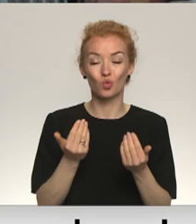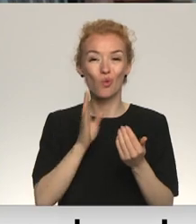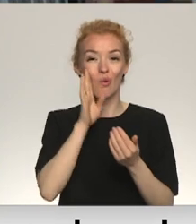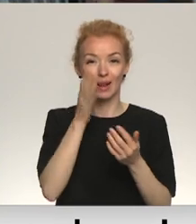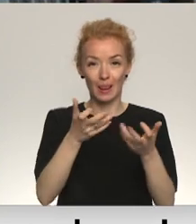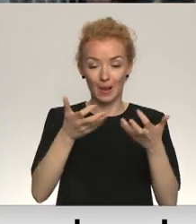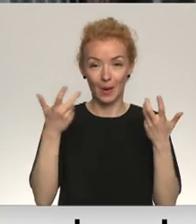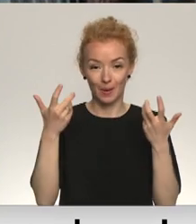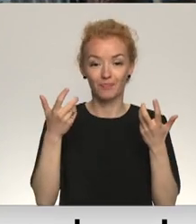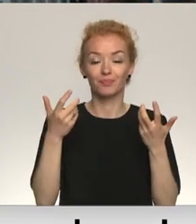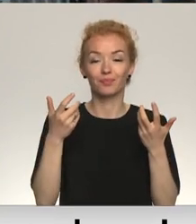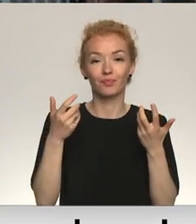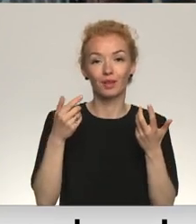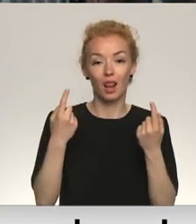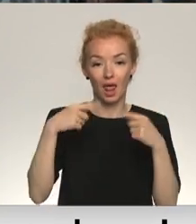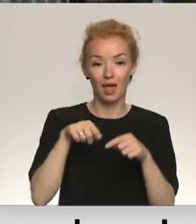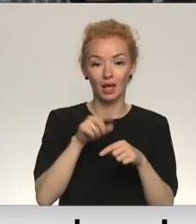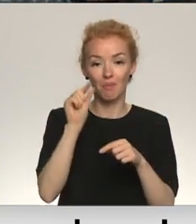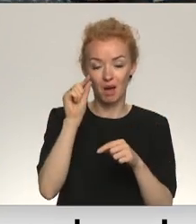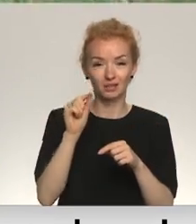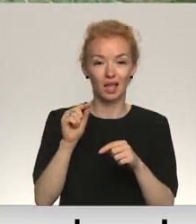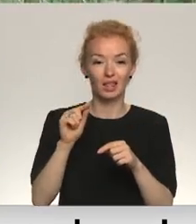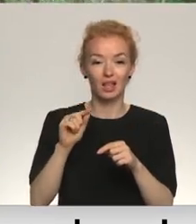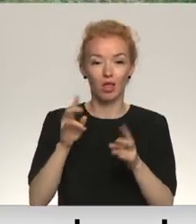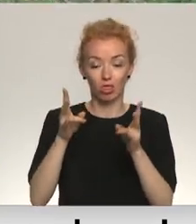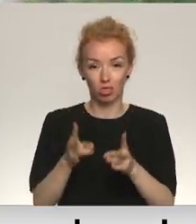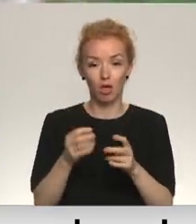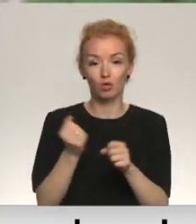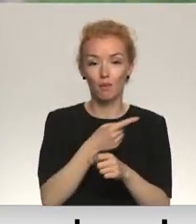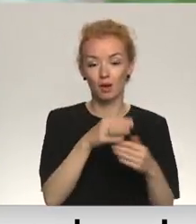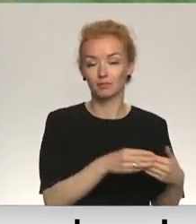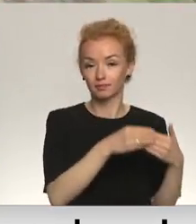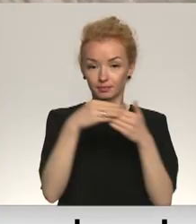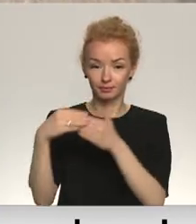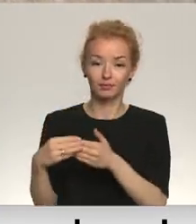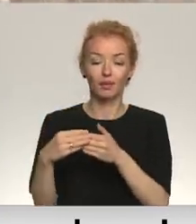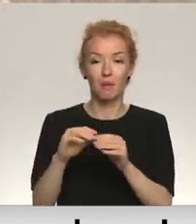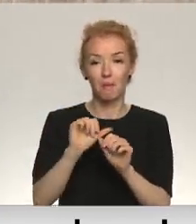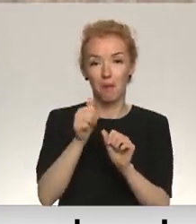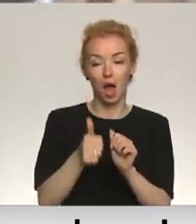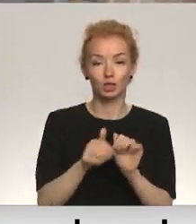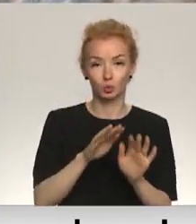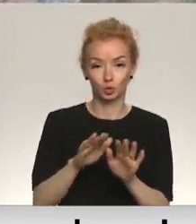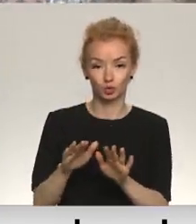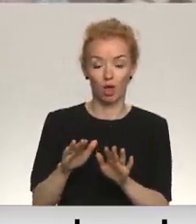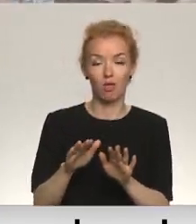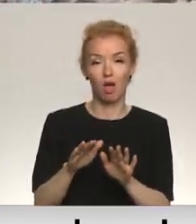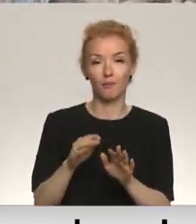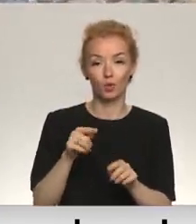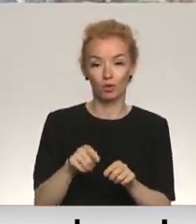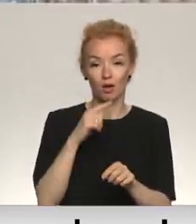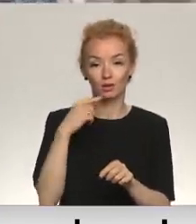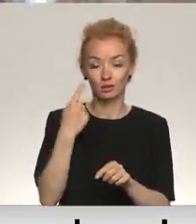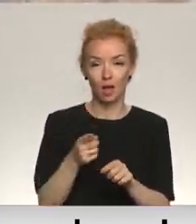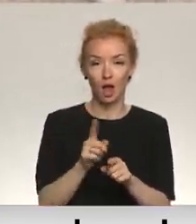piemiņas akmeņa, lai arī demontāžas laikā nedaudz cietusi, nonākšot Ģedarta Eliasa vēstures un mākslas muzejā, kā dzīst vēsturnieks un